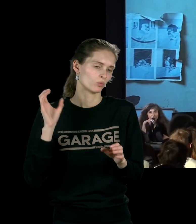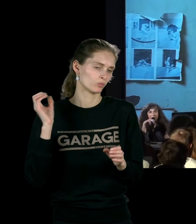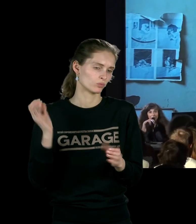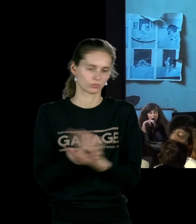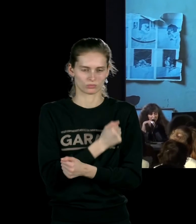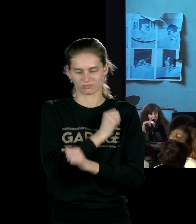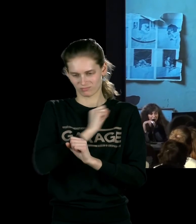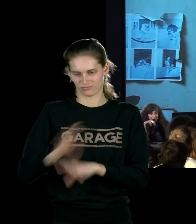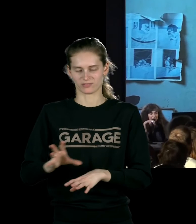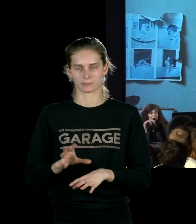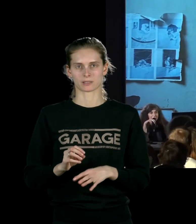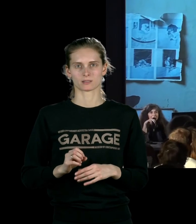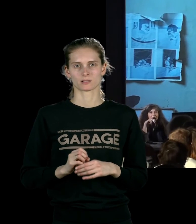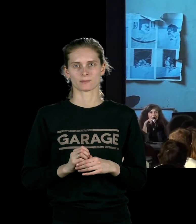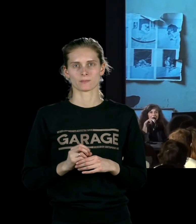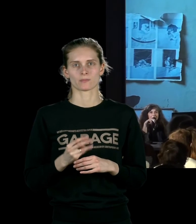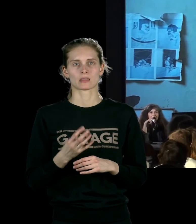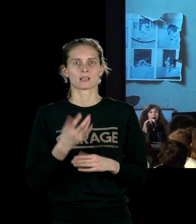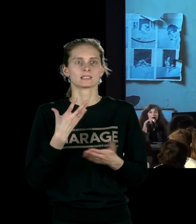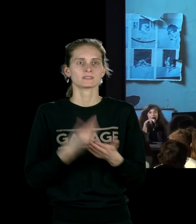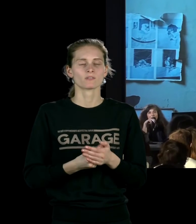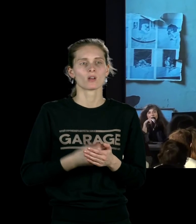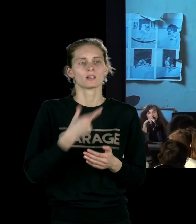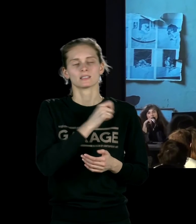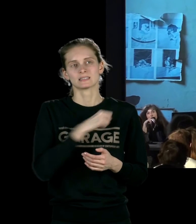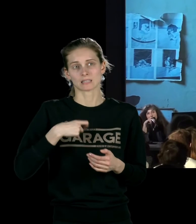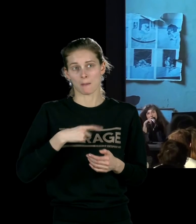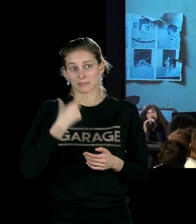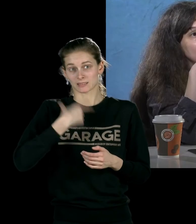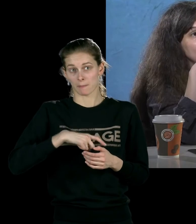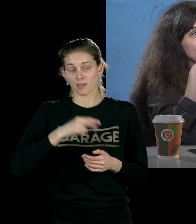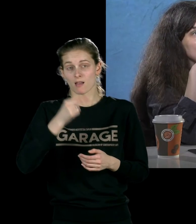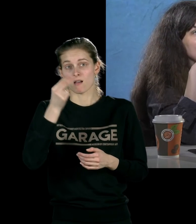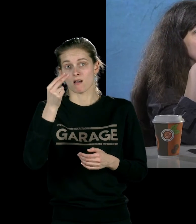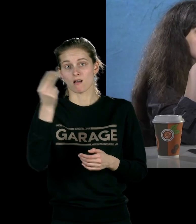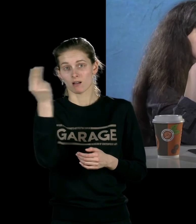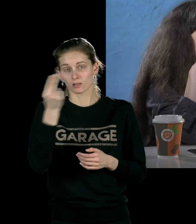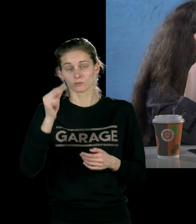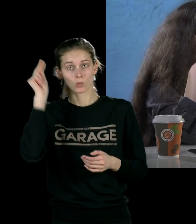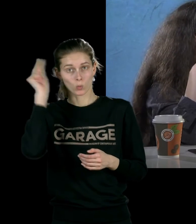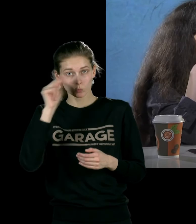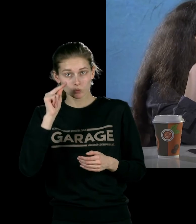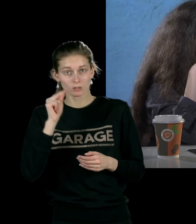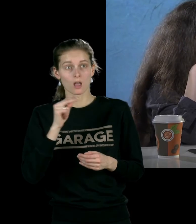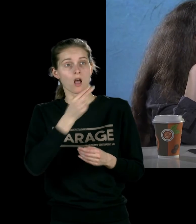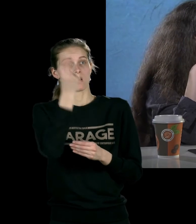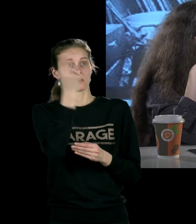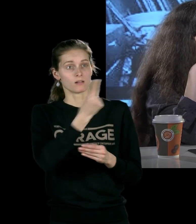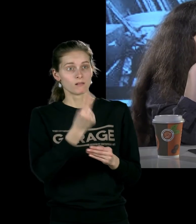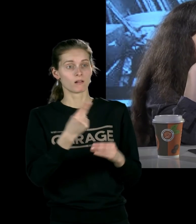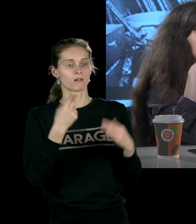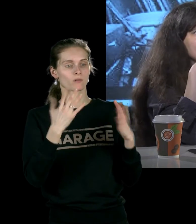он работал, будучи самоучкой, он писал на оборотной стороне холста. Собственно говоря, произошло